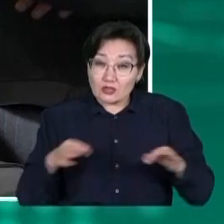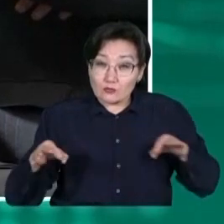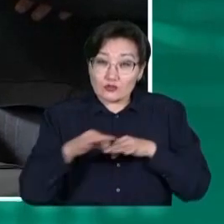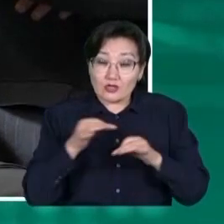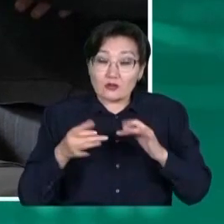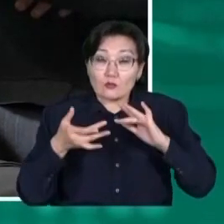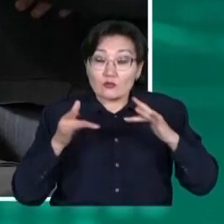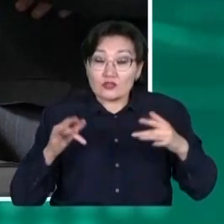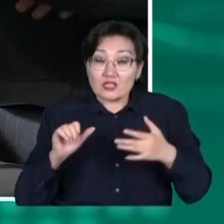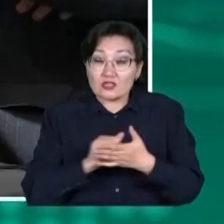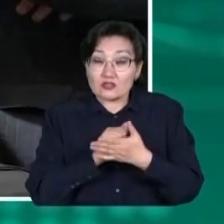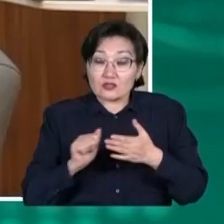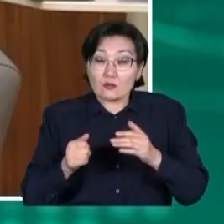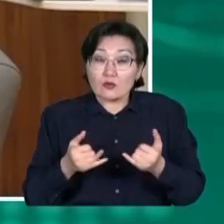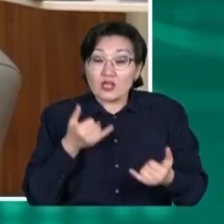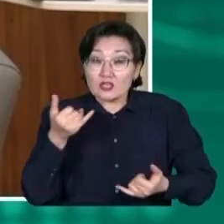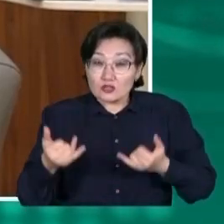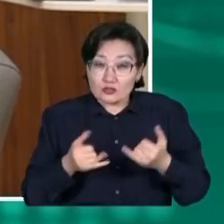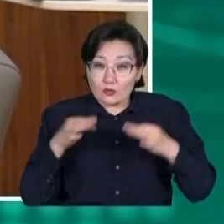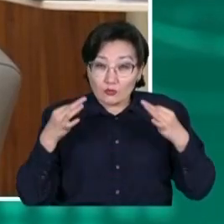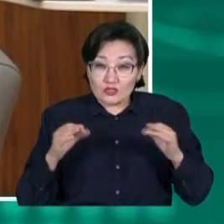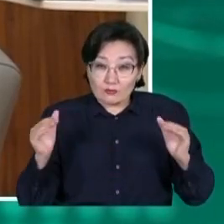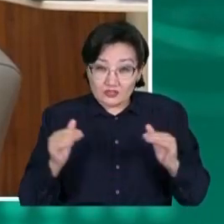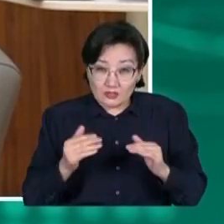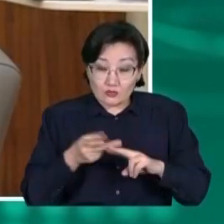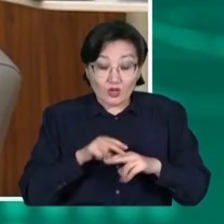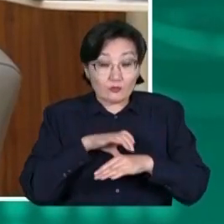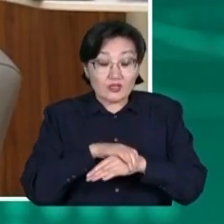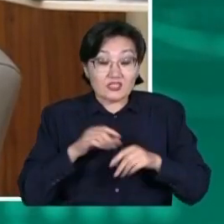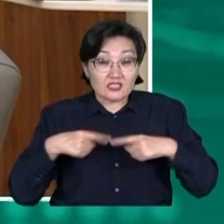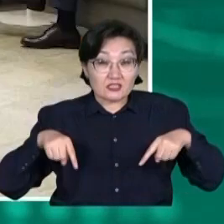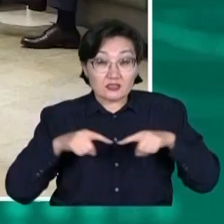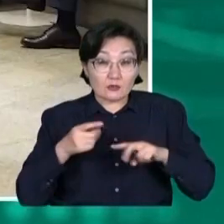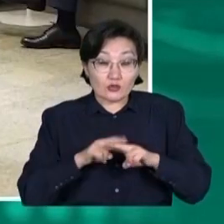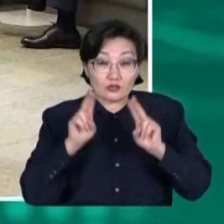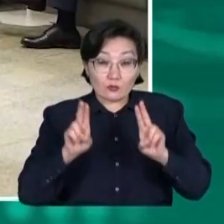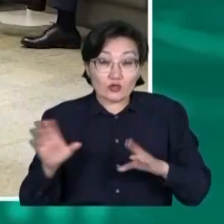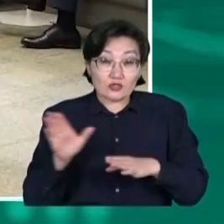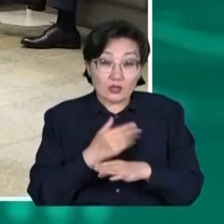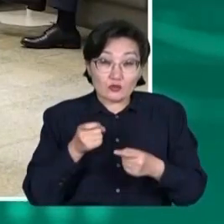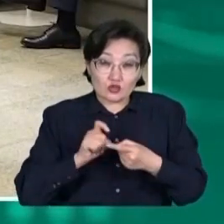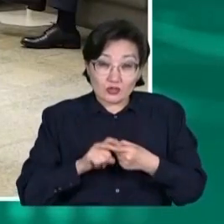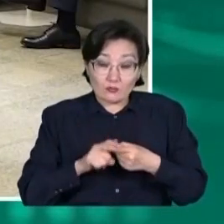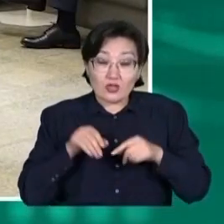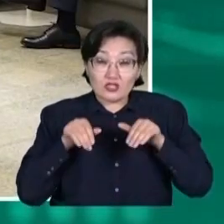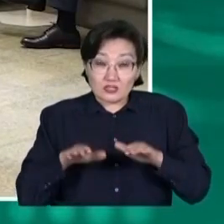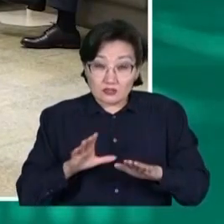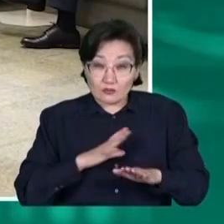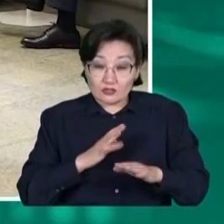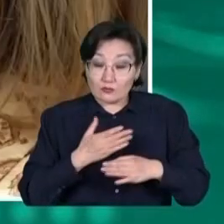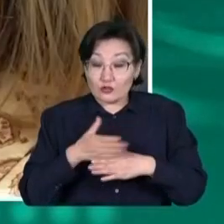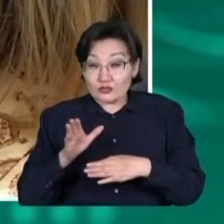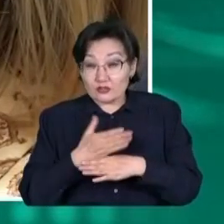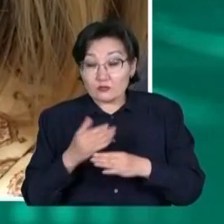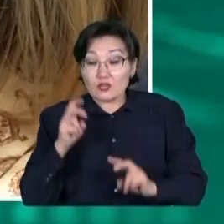цифрлық құжаттар сервисіне қолжетімділікті шектепті. Осыны анықтаған агенттік бұл норманы алып тастау туралы ұйғарым шығарған. Бұдан